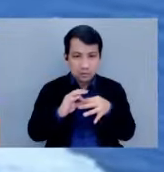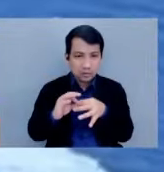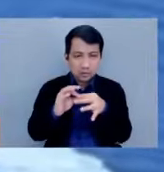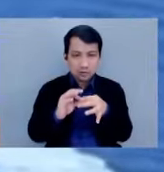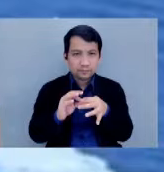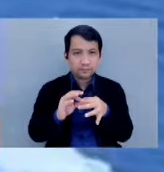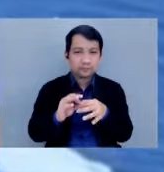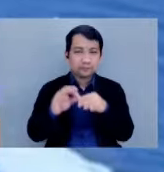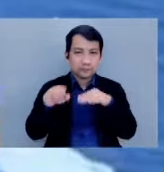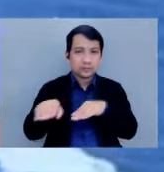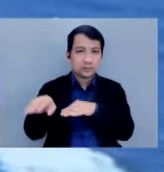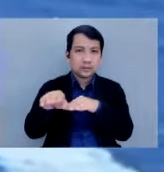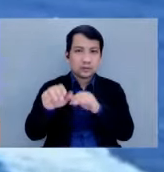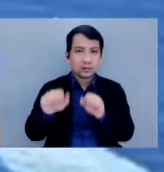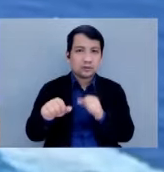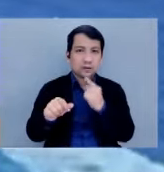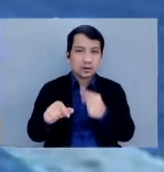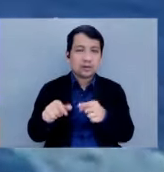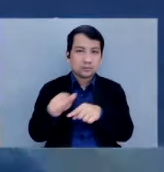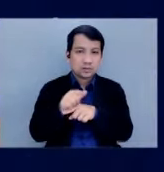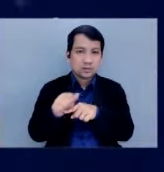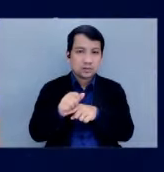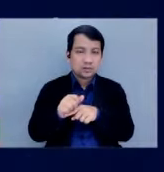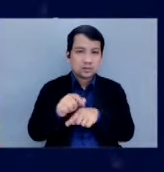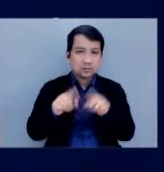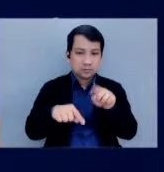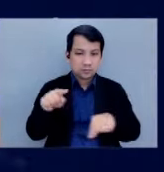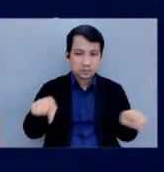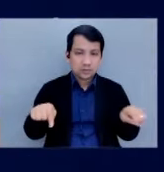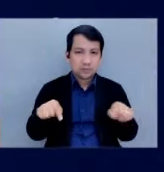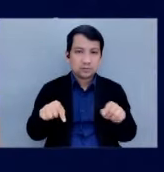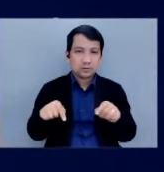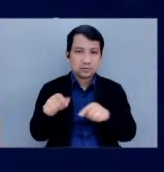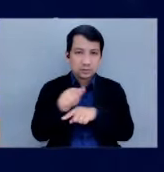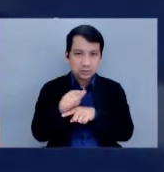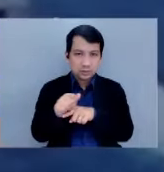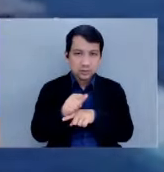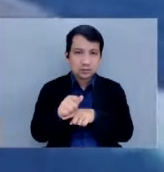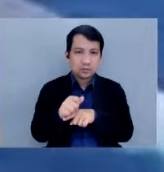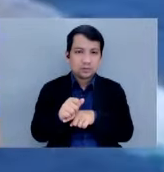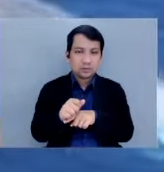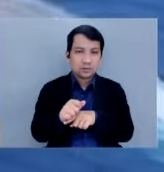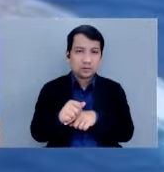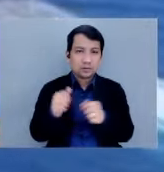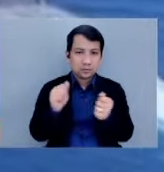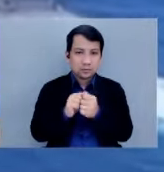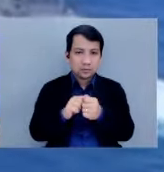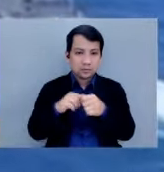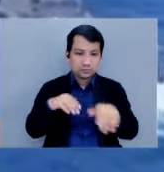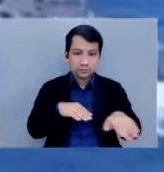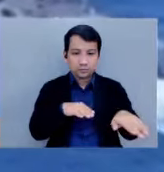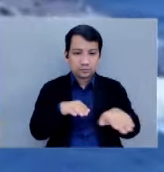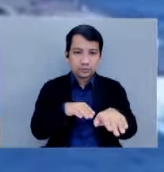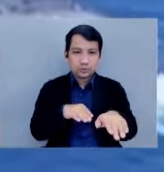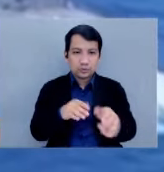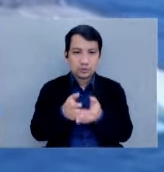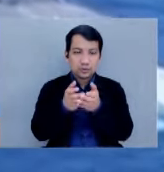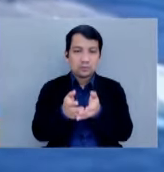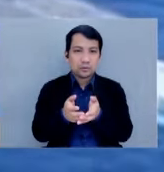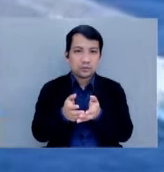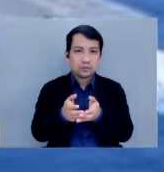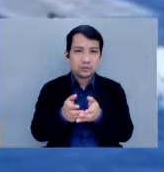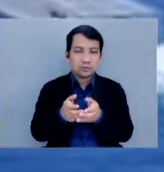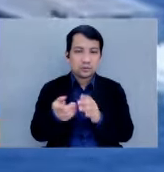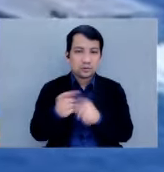mga ikinakasang military drill, ang multilateral maritime exercise. Dito sama-samang maglalayag sa West Philippine Sea ang mga barkong pandigma